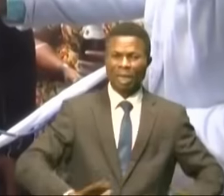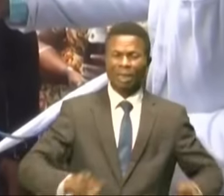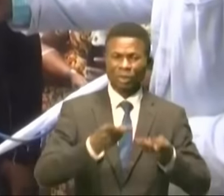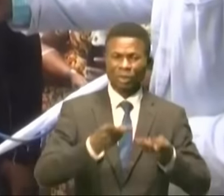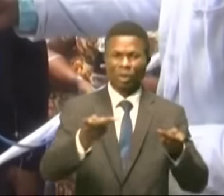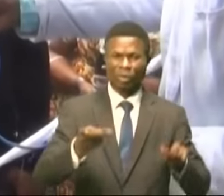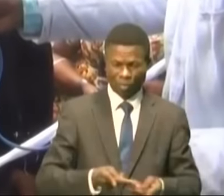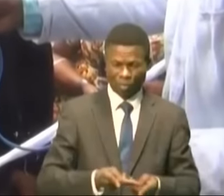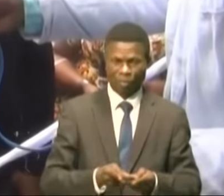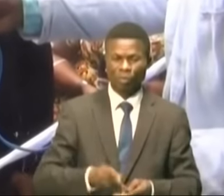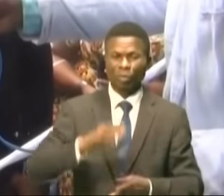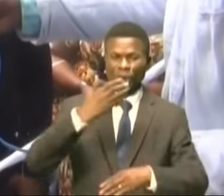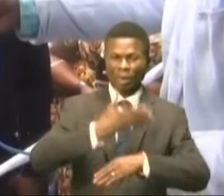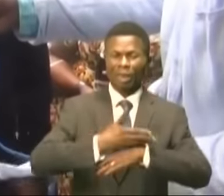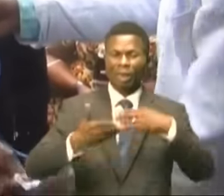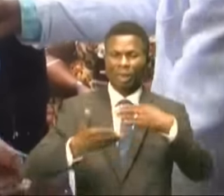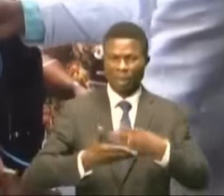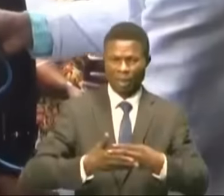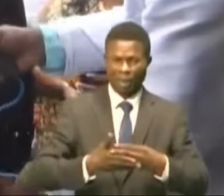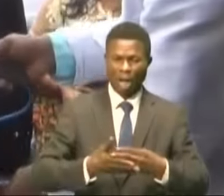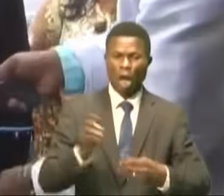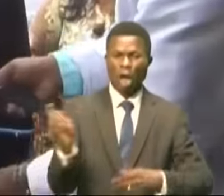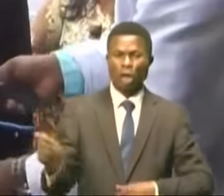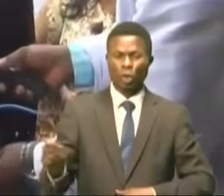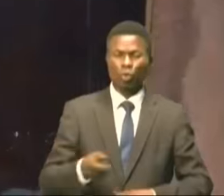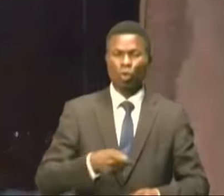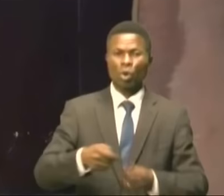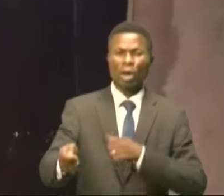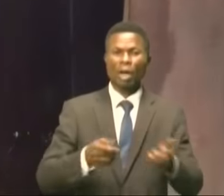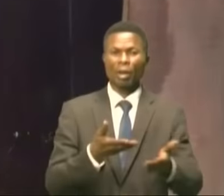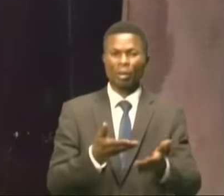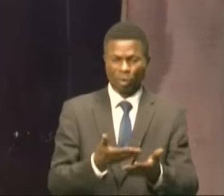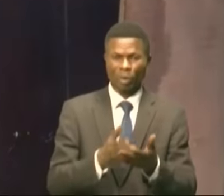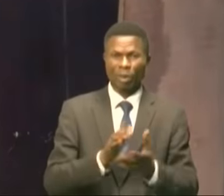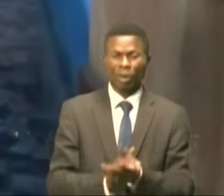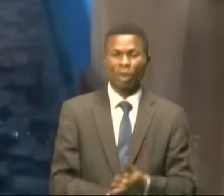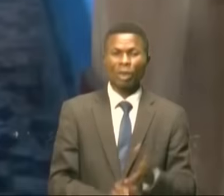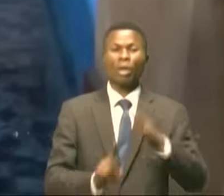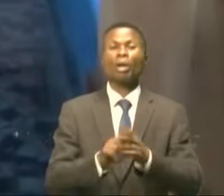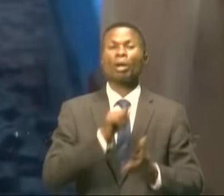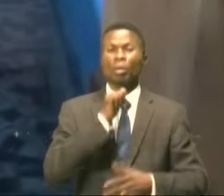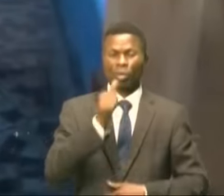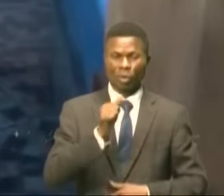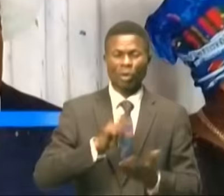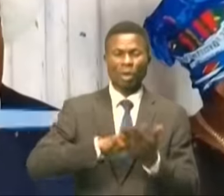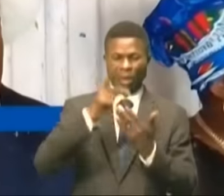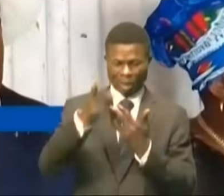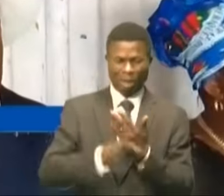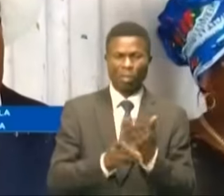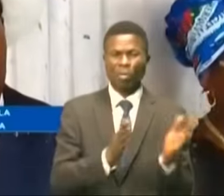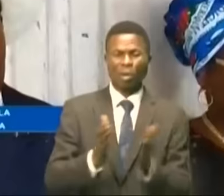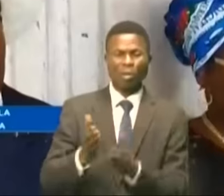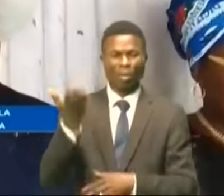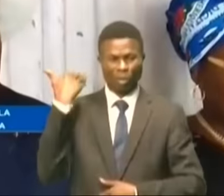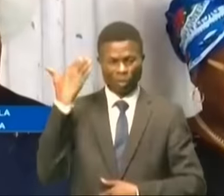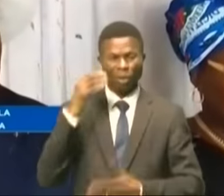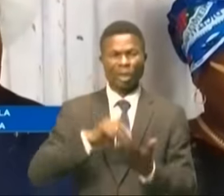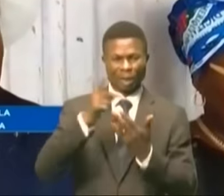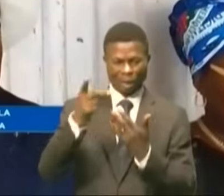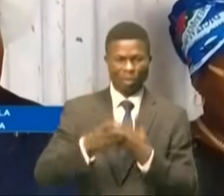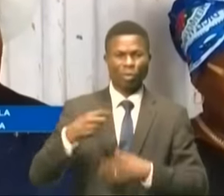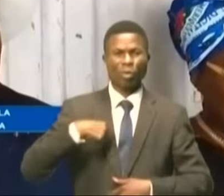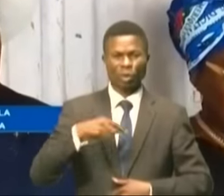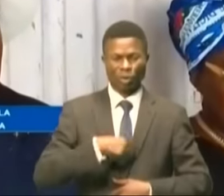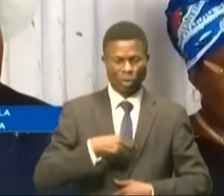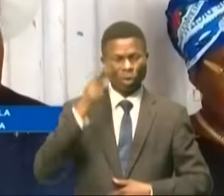procéder à la réhabilitation des sanitaires du marché Lufungula. Ce n'est pas un hasard, c'était dans notre plan d'action. dans notre programme. On